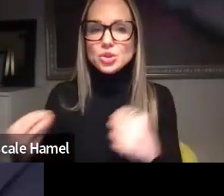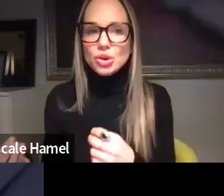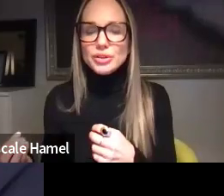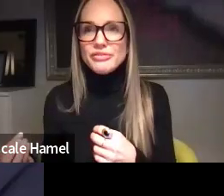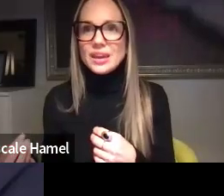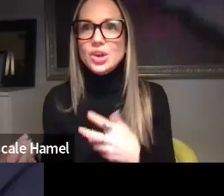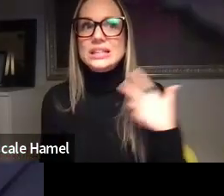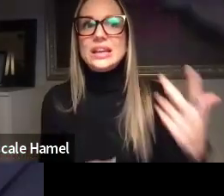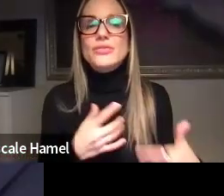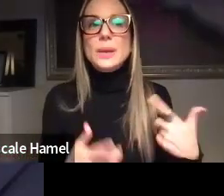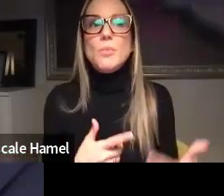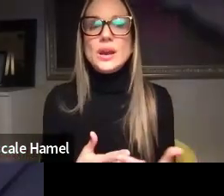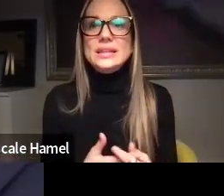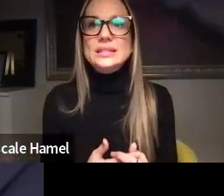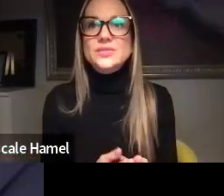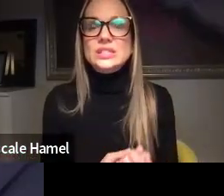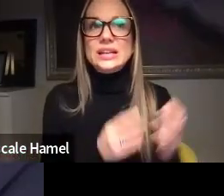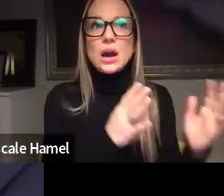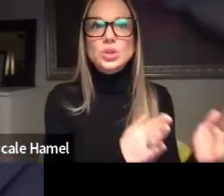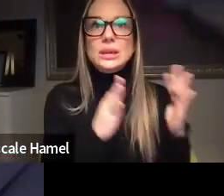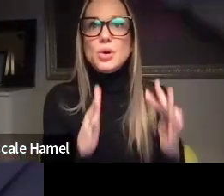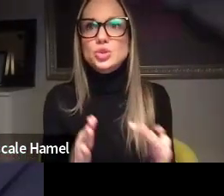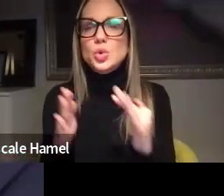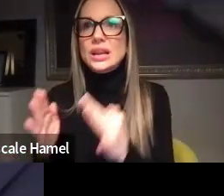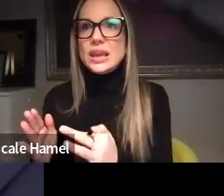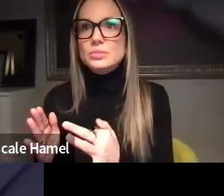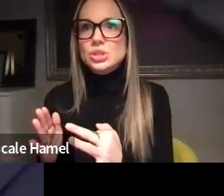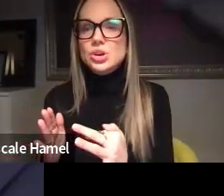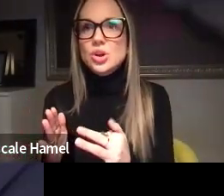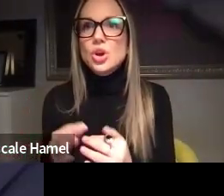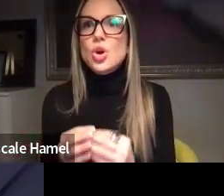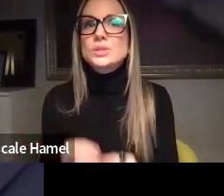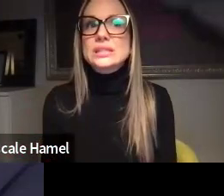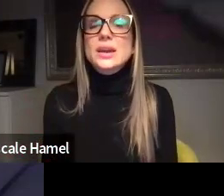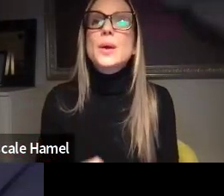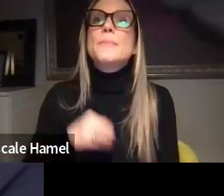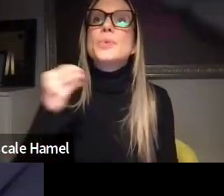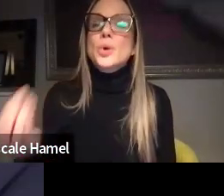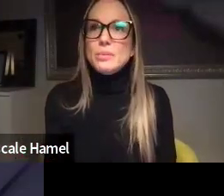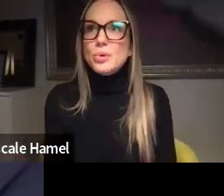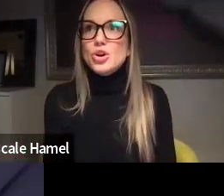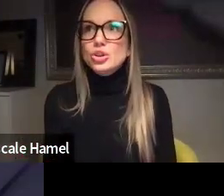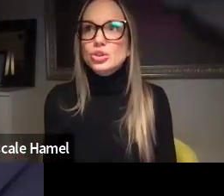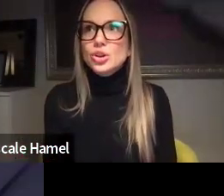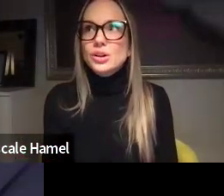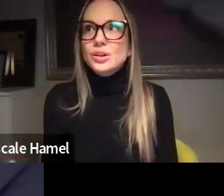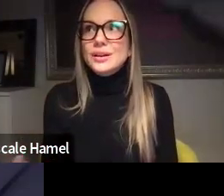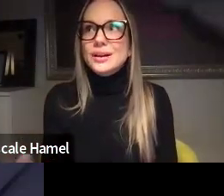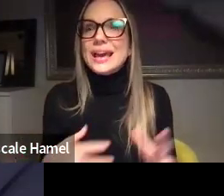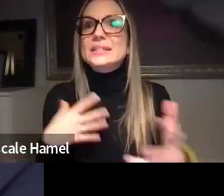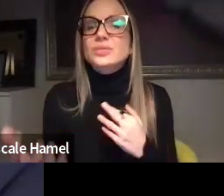Donc, ces morceaux-là fait que ça devient moins difficile quand on a des morceaux clés comme ça, qu'on sait, peu